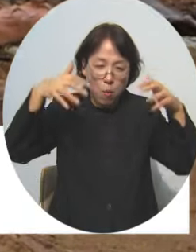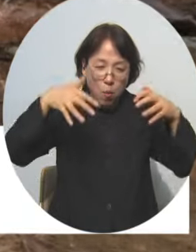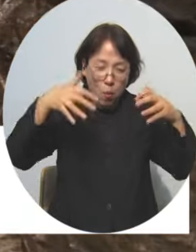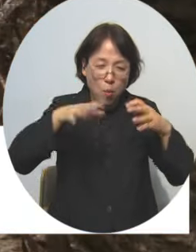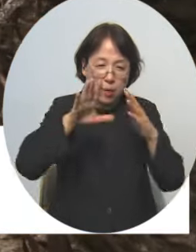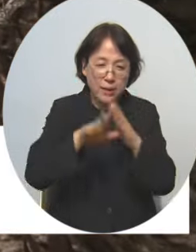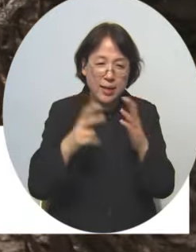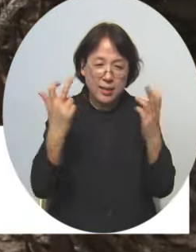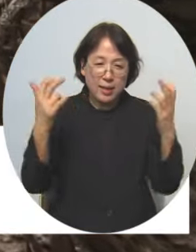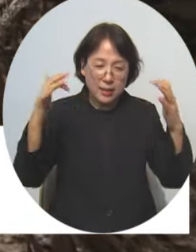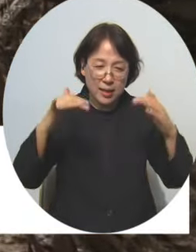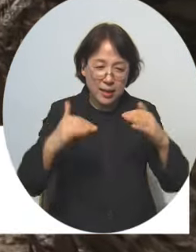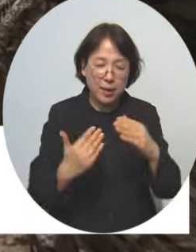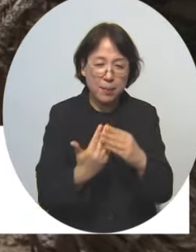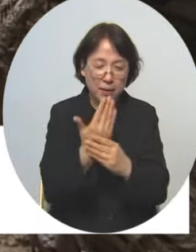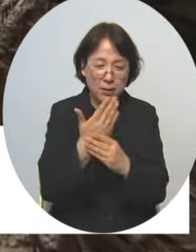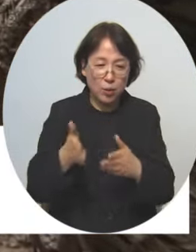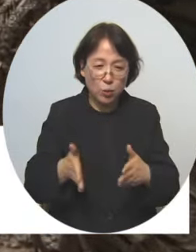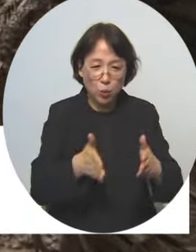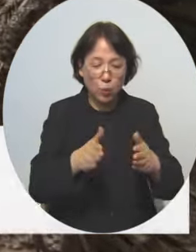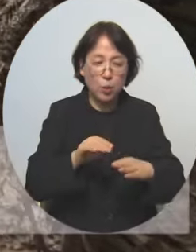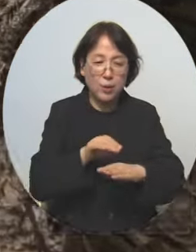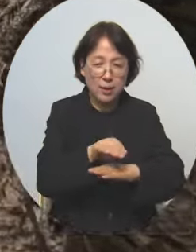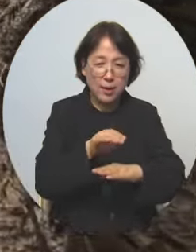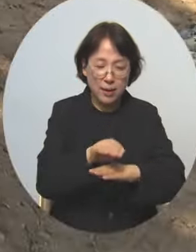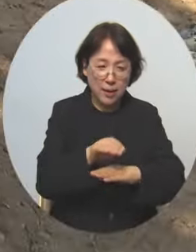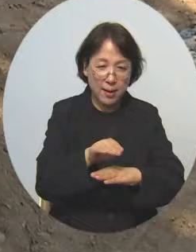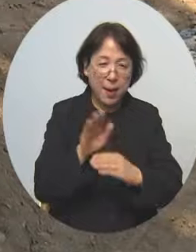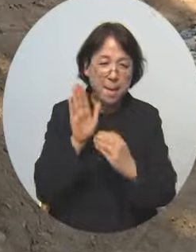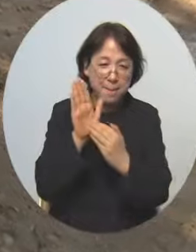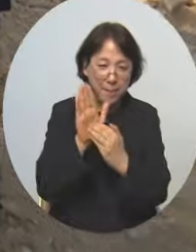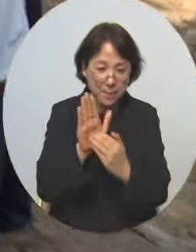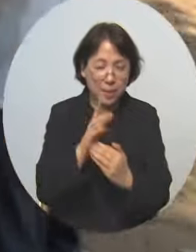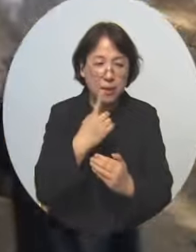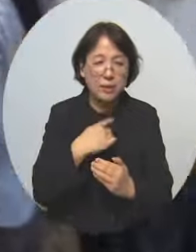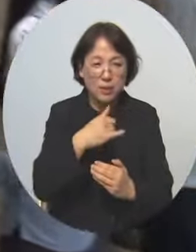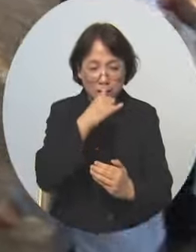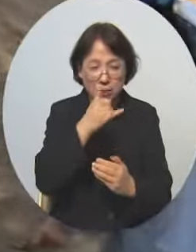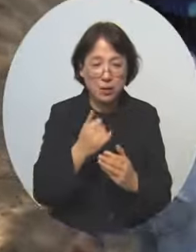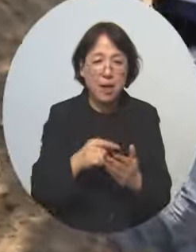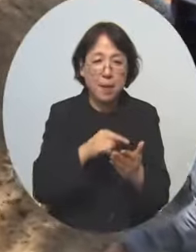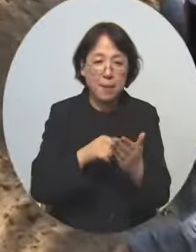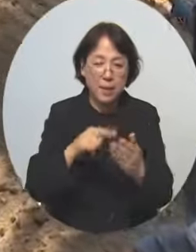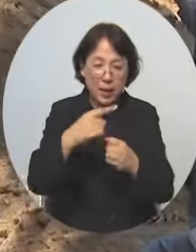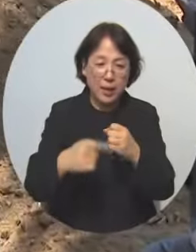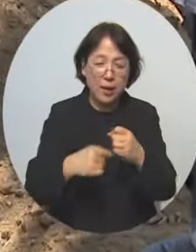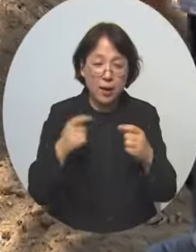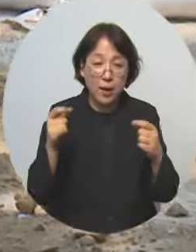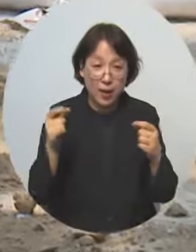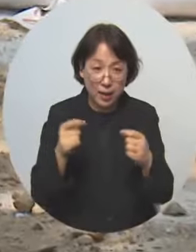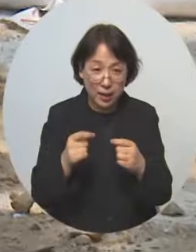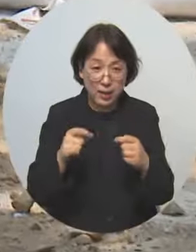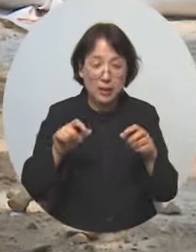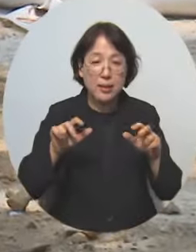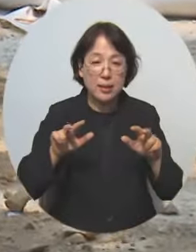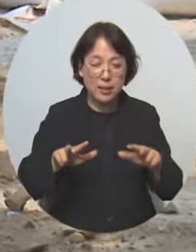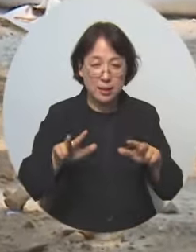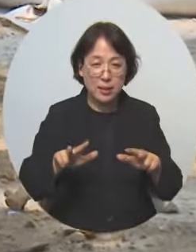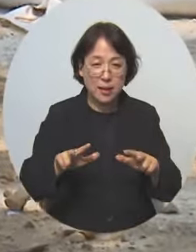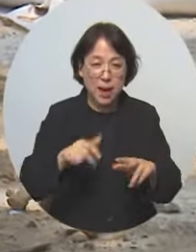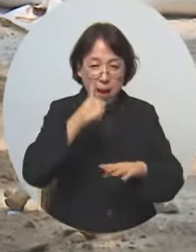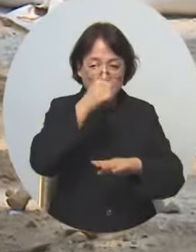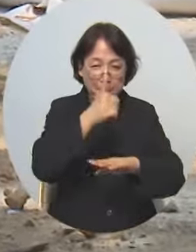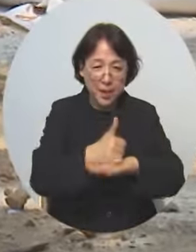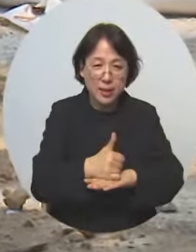산사태가 발생해 도로 차량 통행이 제한됐습니다. 산사태 피해가 난 지 1년 가까이 지난 현장에선 막바지 복구